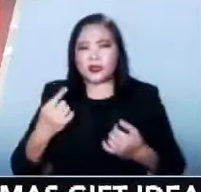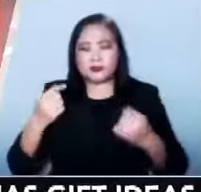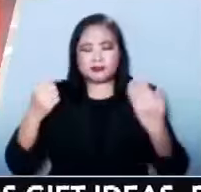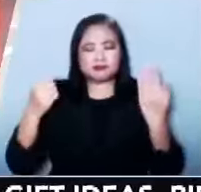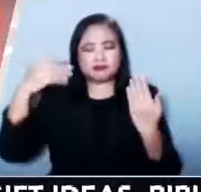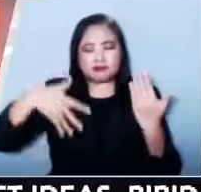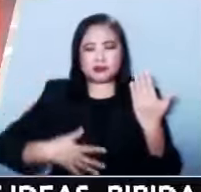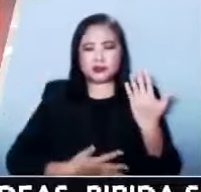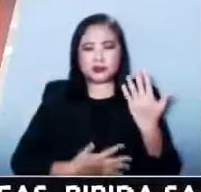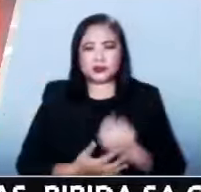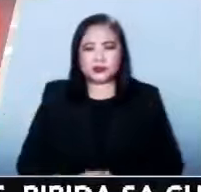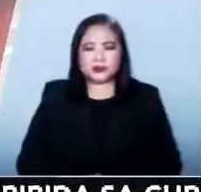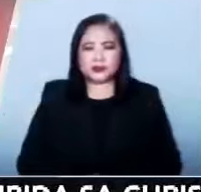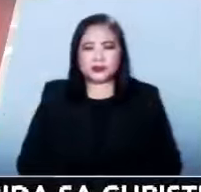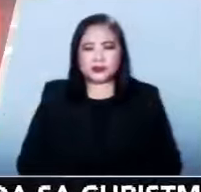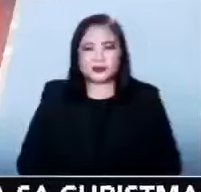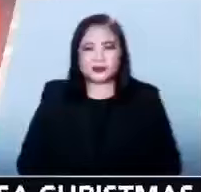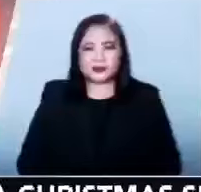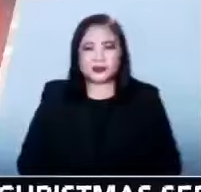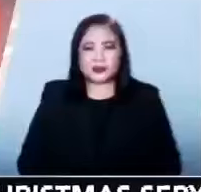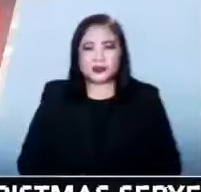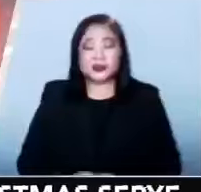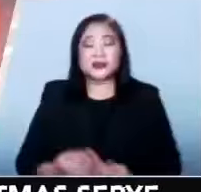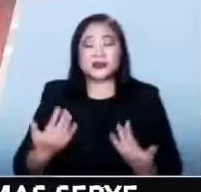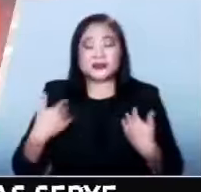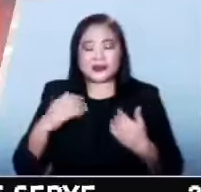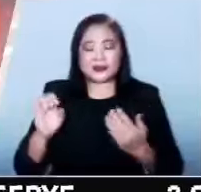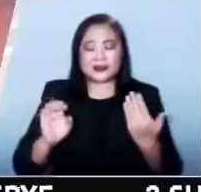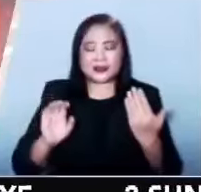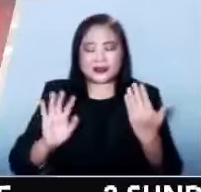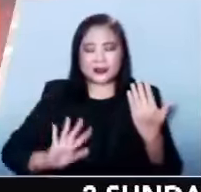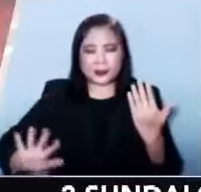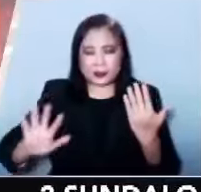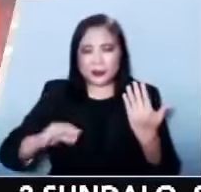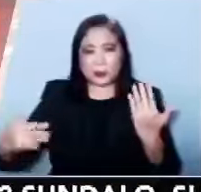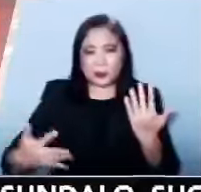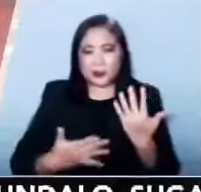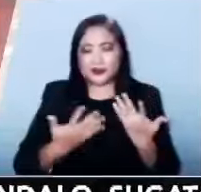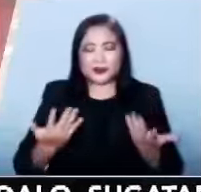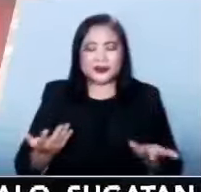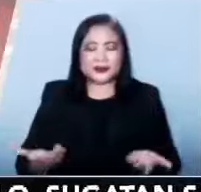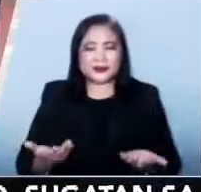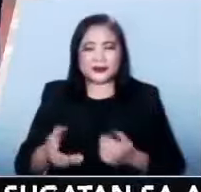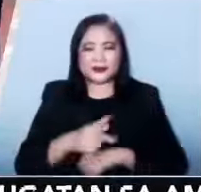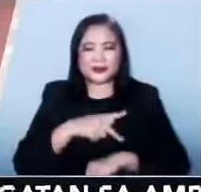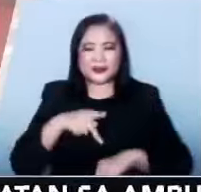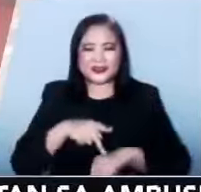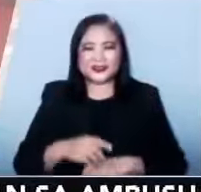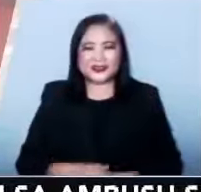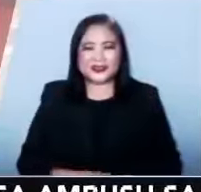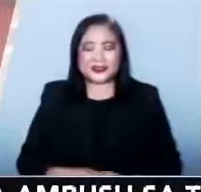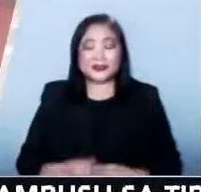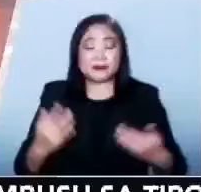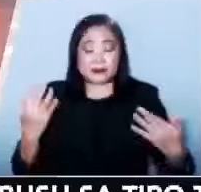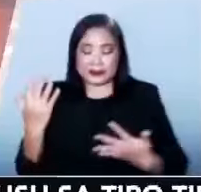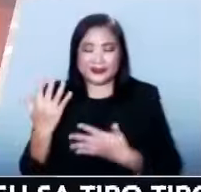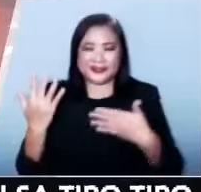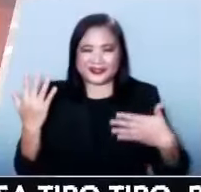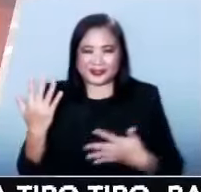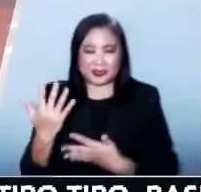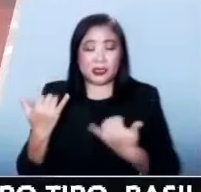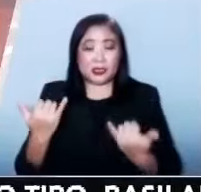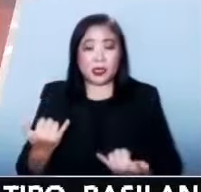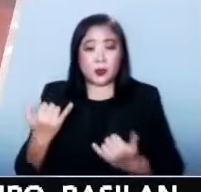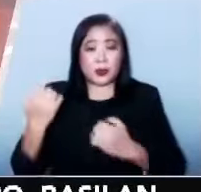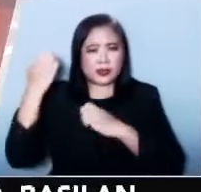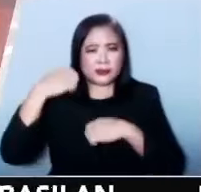extreme northern zone habang easterly naman po sa nalabing bahagi ng ating bansa. Ngayong umaga, asahan na po ang light to moderate rain sa ilang panig ng